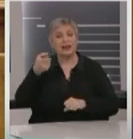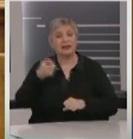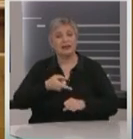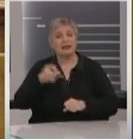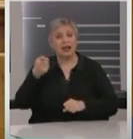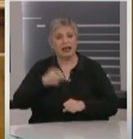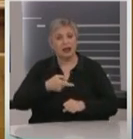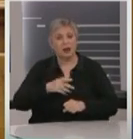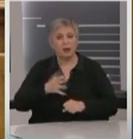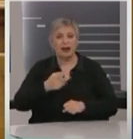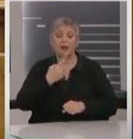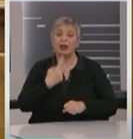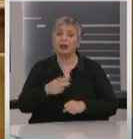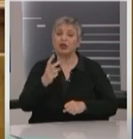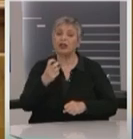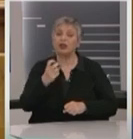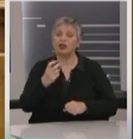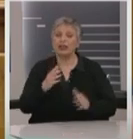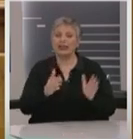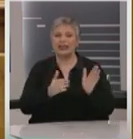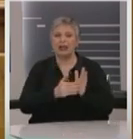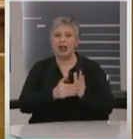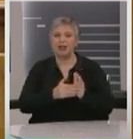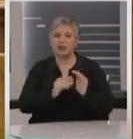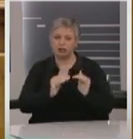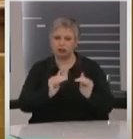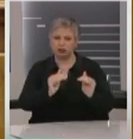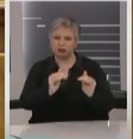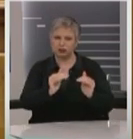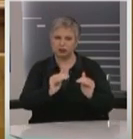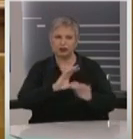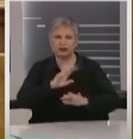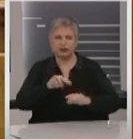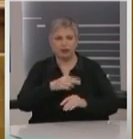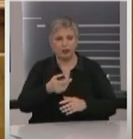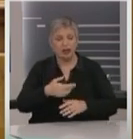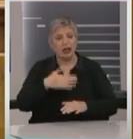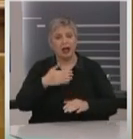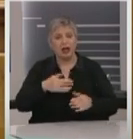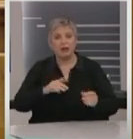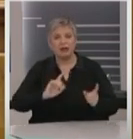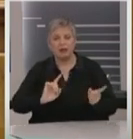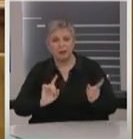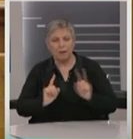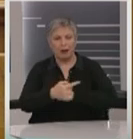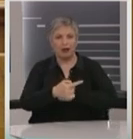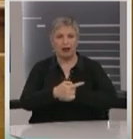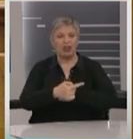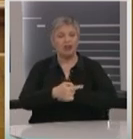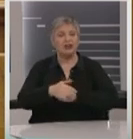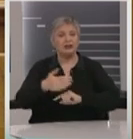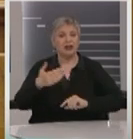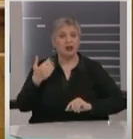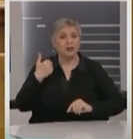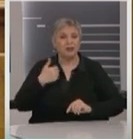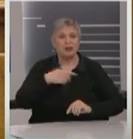θέσεων, περίπου 120.000, ήταν σταθερές. Αλλάξαμε δηλαδή το ισοζύγιο ανάμεσα σε σταθερές και μη